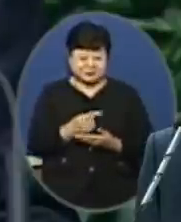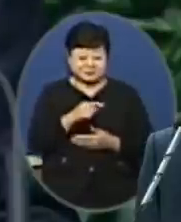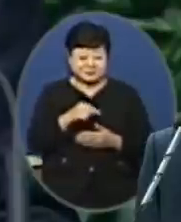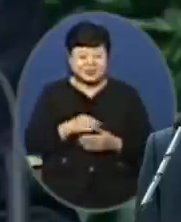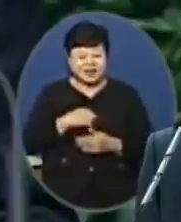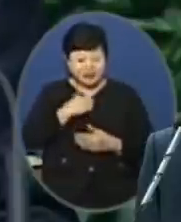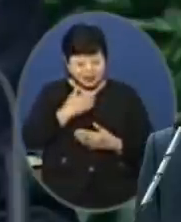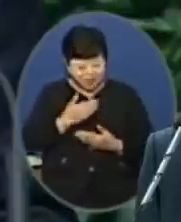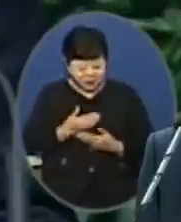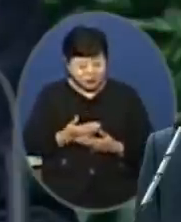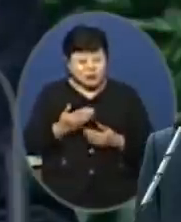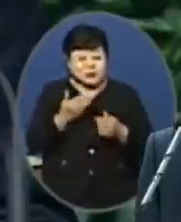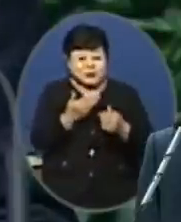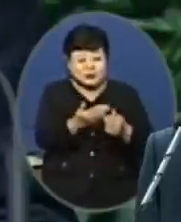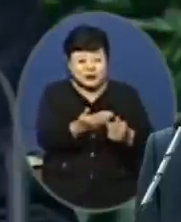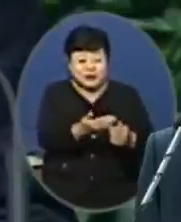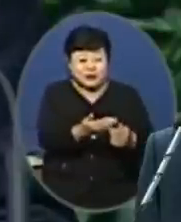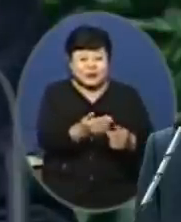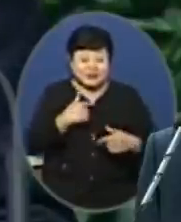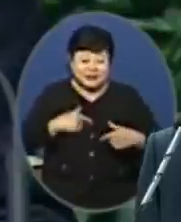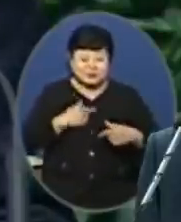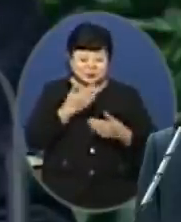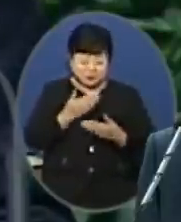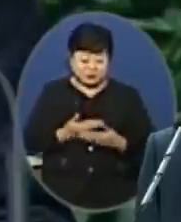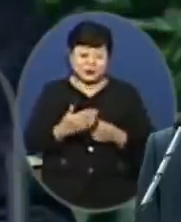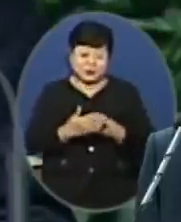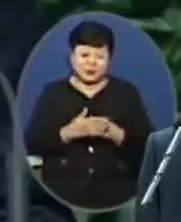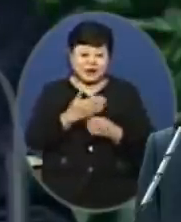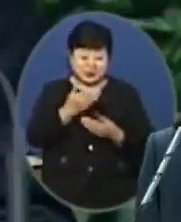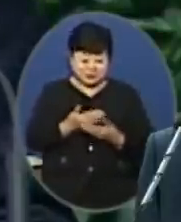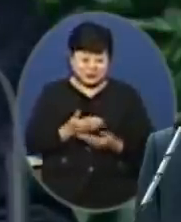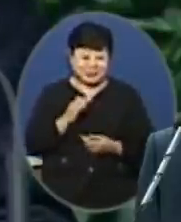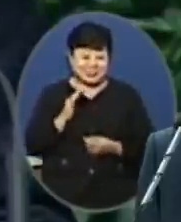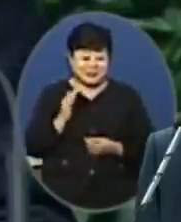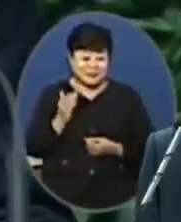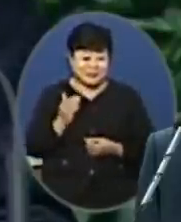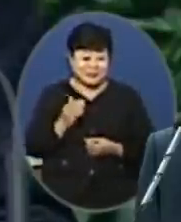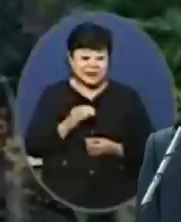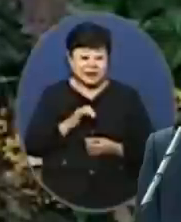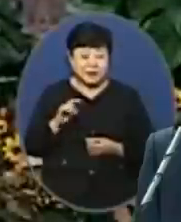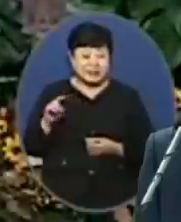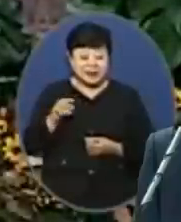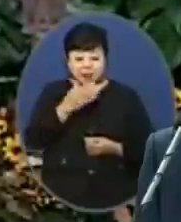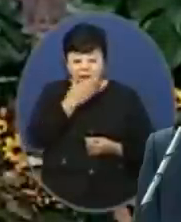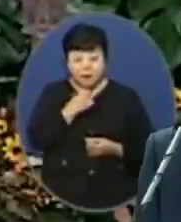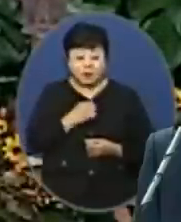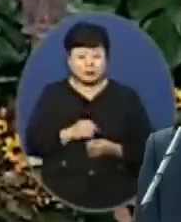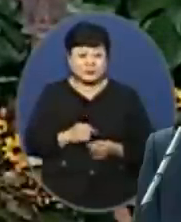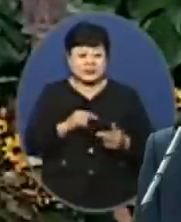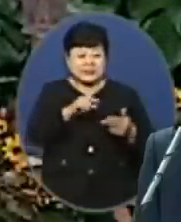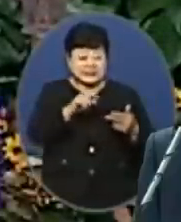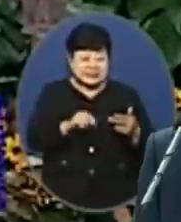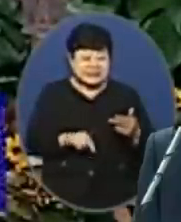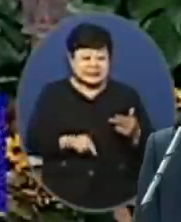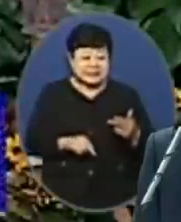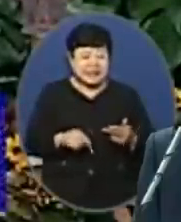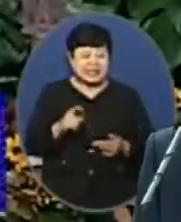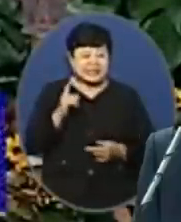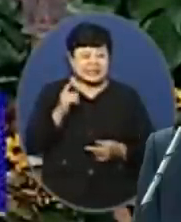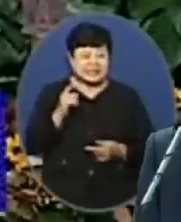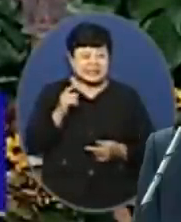마음의 감화와 감동을 주시고 기쁨을 주시고 도와주시는 것입니다. 마태복음 7장 7절로 11절 우리 다 같이